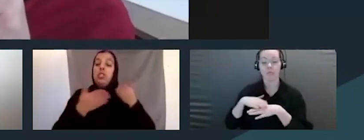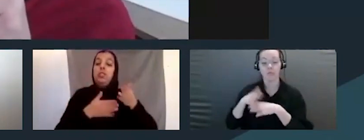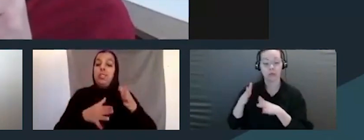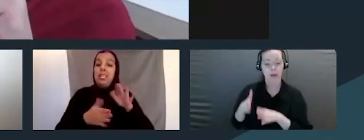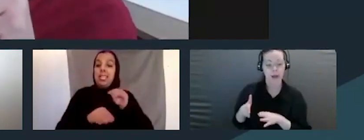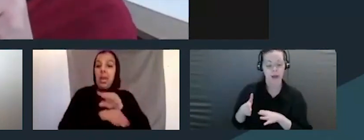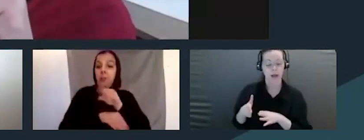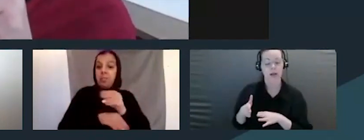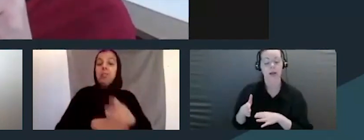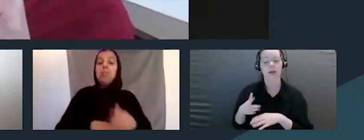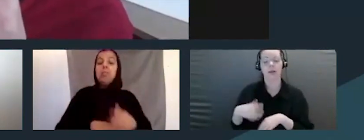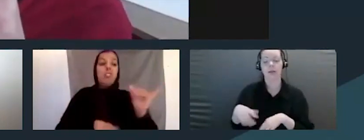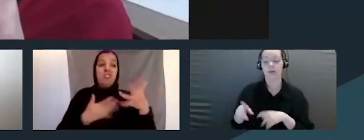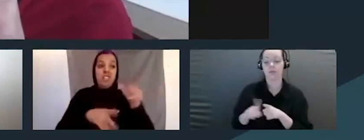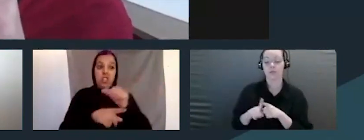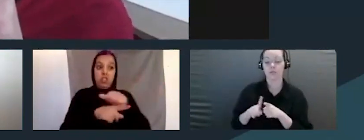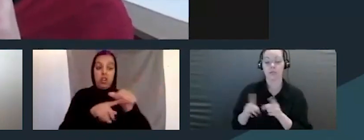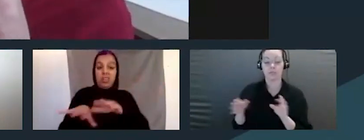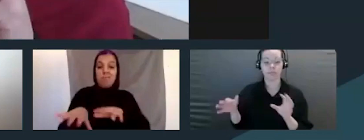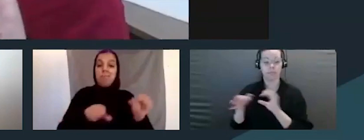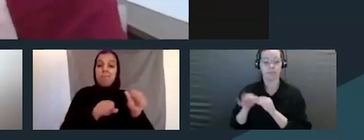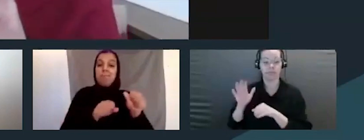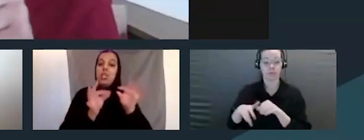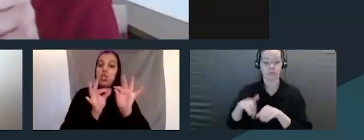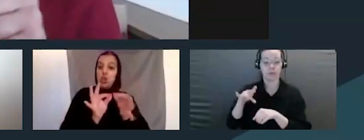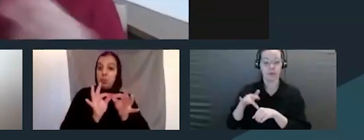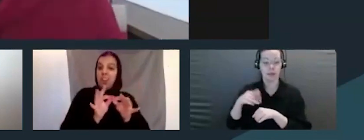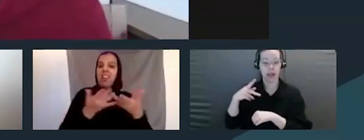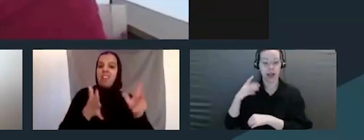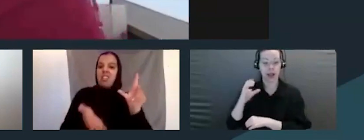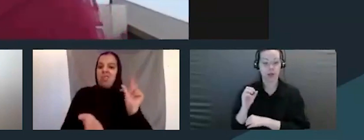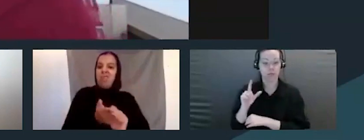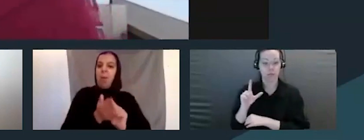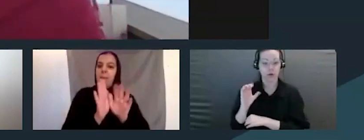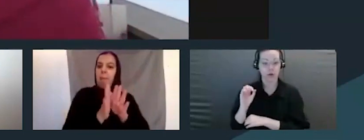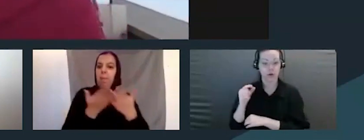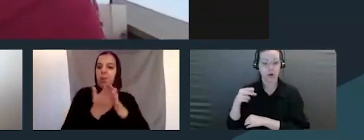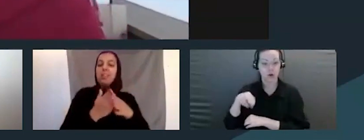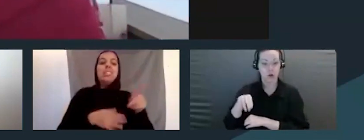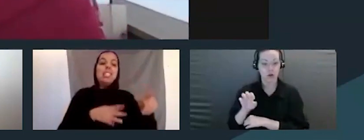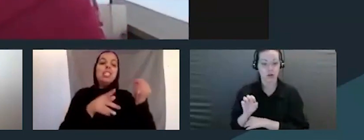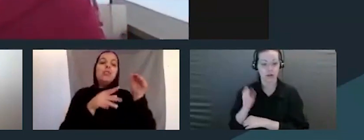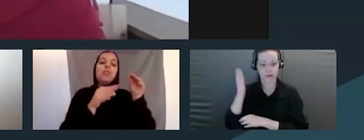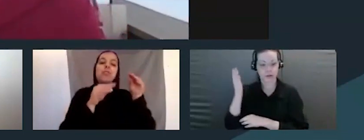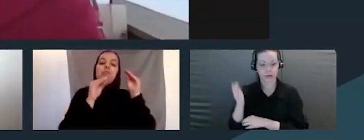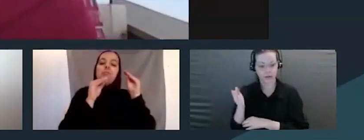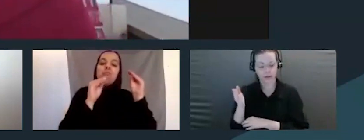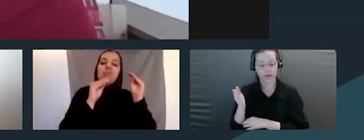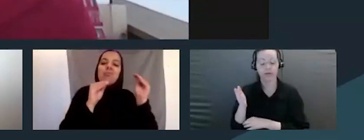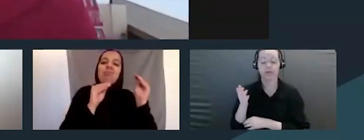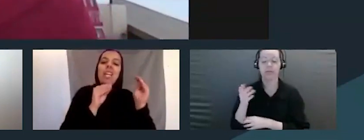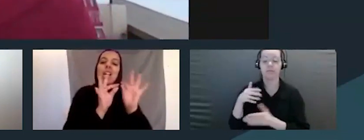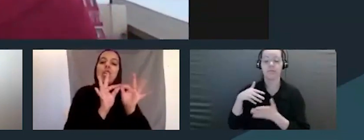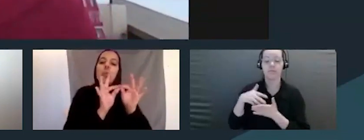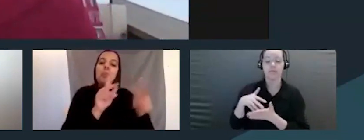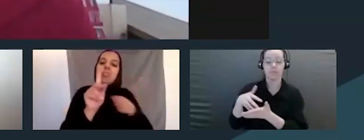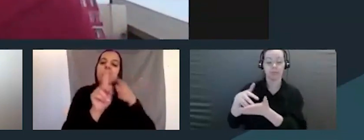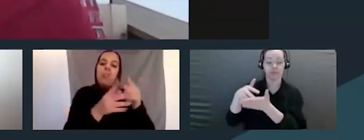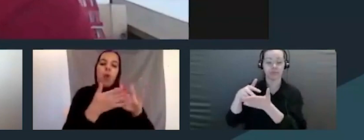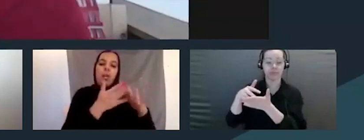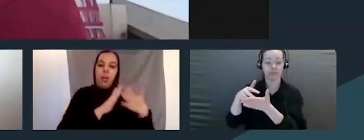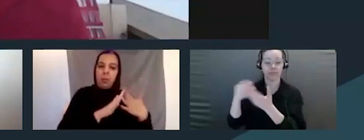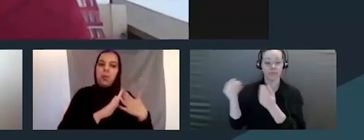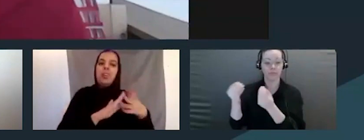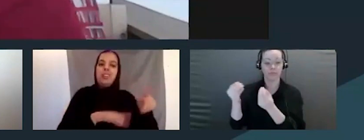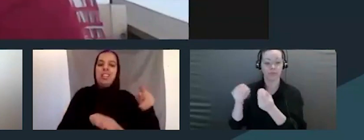élaboré un manuel de formation pour les interprètes communautaires au Nouvelle-Écosse. Il est membre fondateur de l'Association